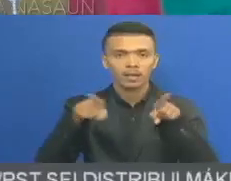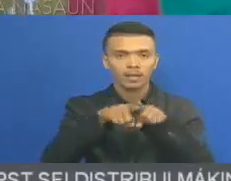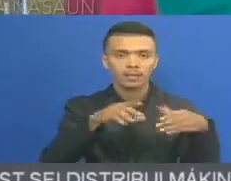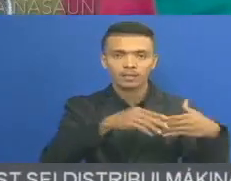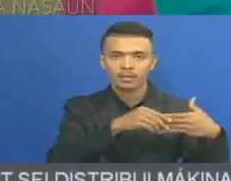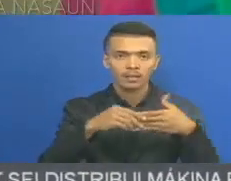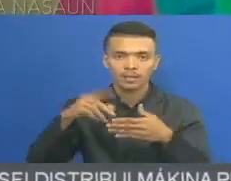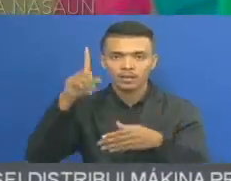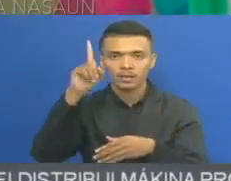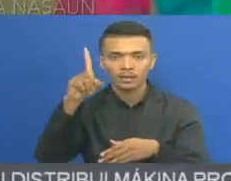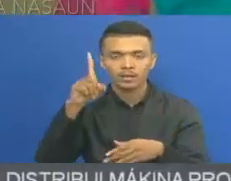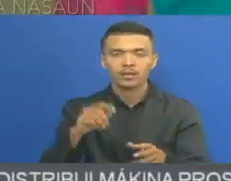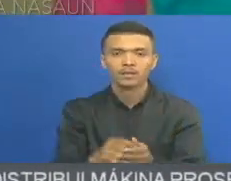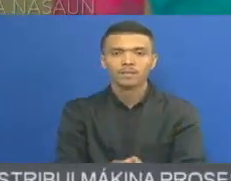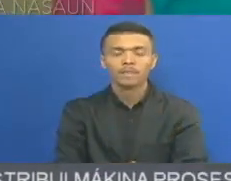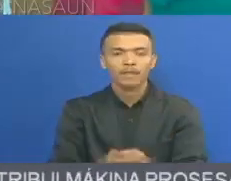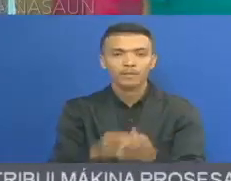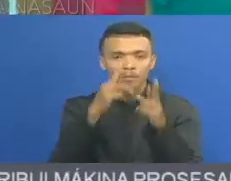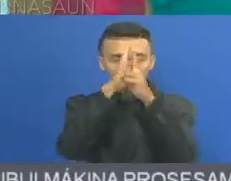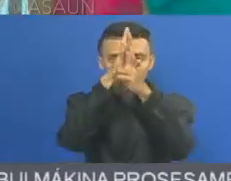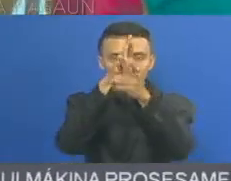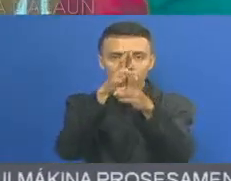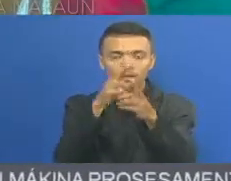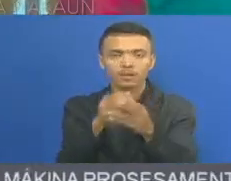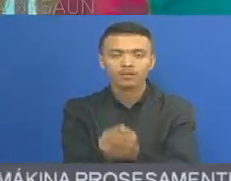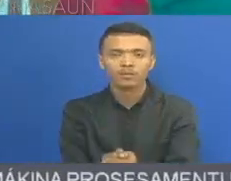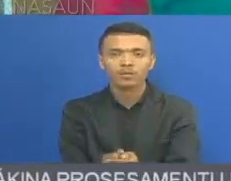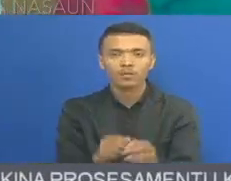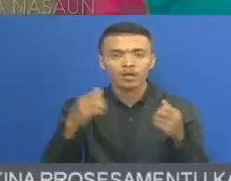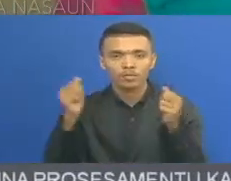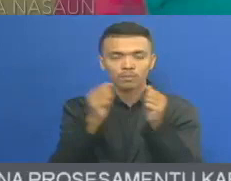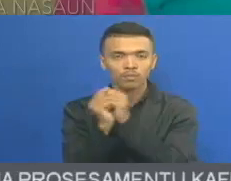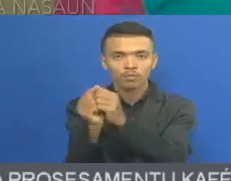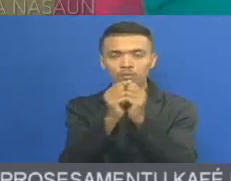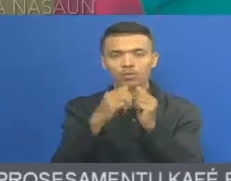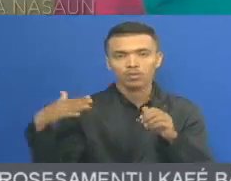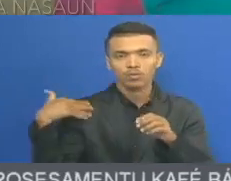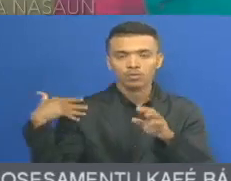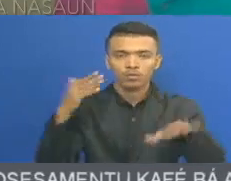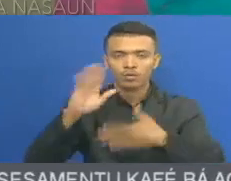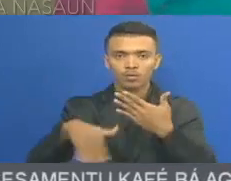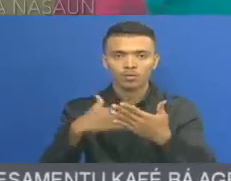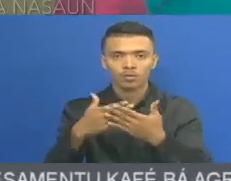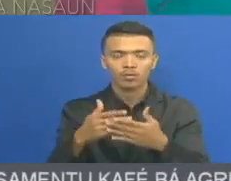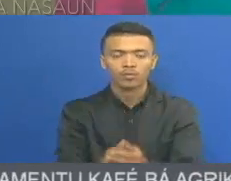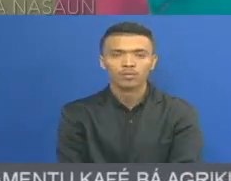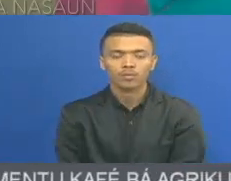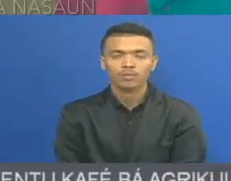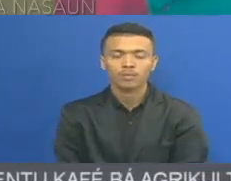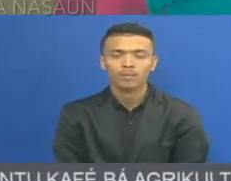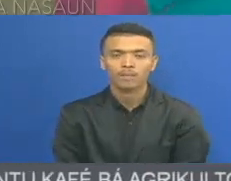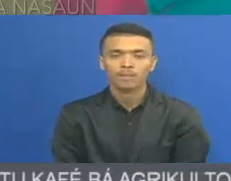hanesan. Lidirina nabe haraikan. Lidirina nabe ato hamotu hozobe ototu. Natane lima ba ekol kerse ida